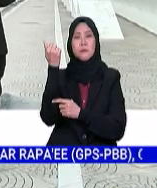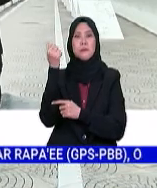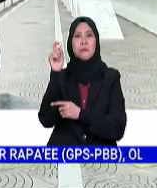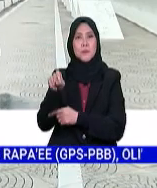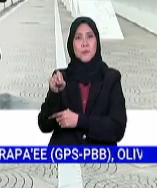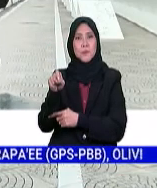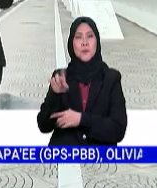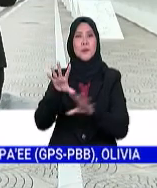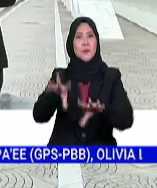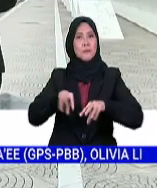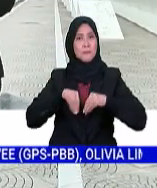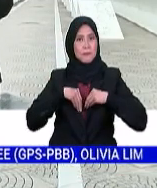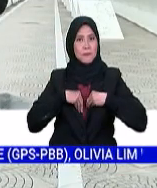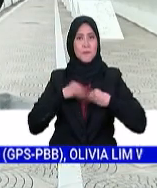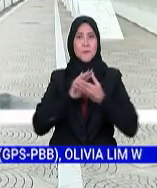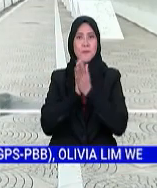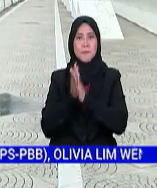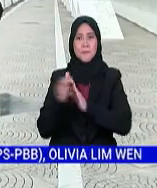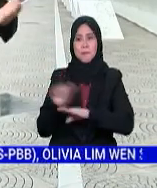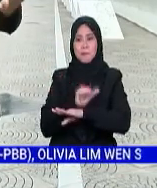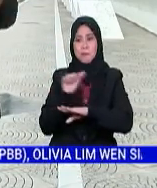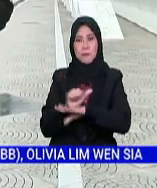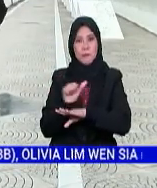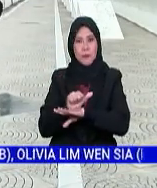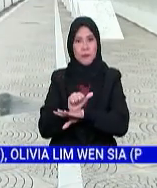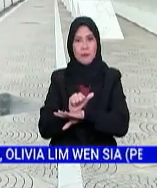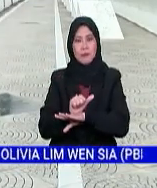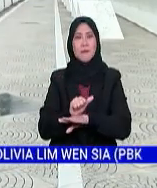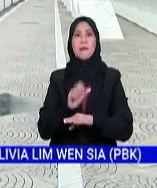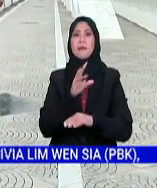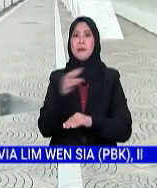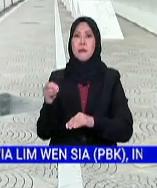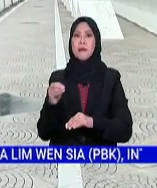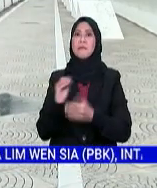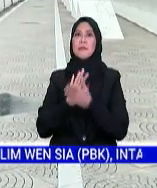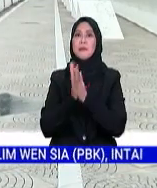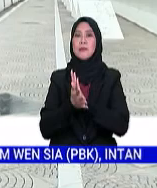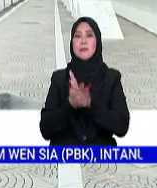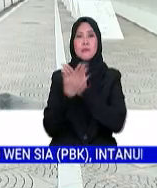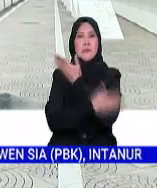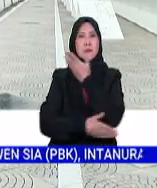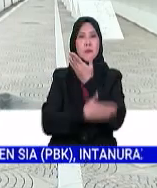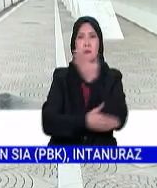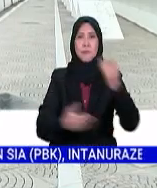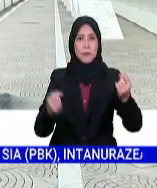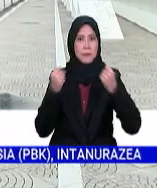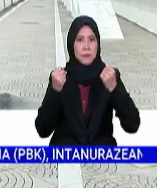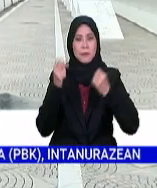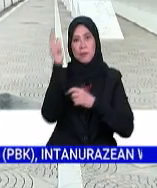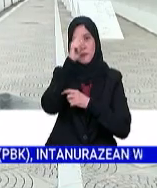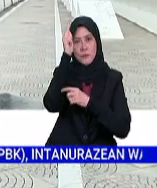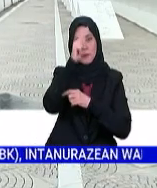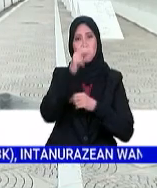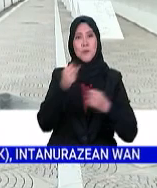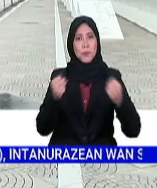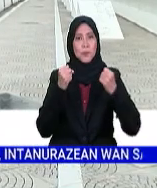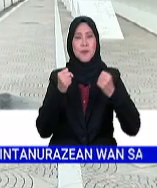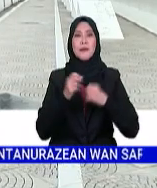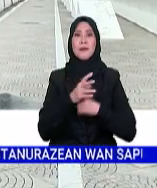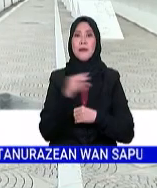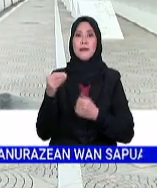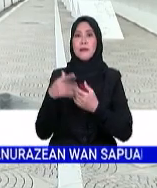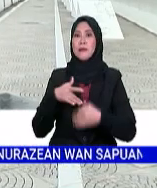perlu diterapkan dan menjadi amalan, sudah tentu berhasil sebuah kerajaan yang ampuh. Ia memerlukan komitmen dan